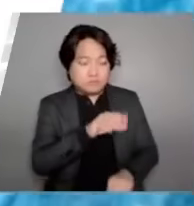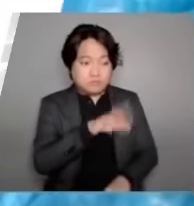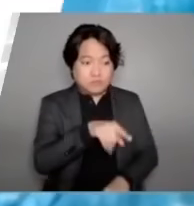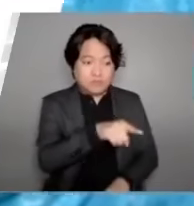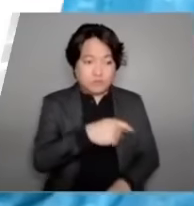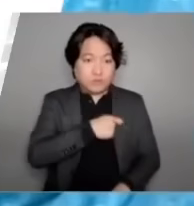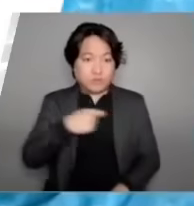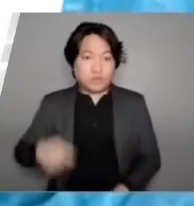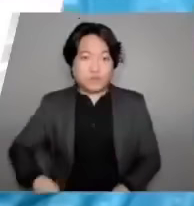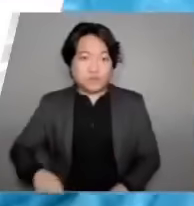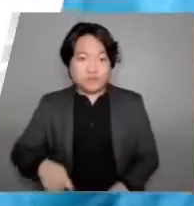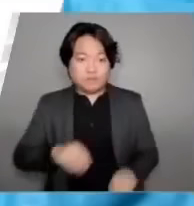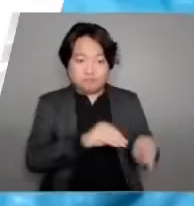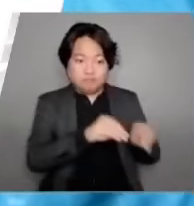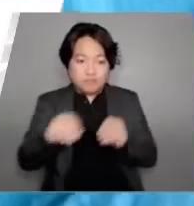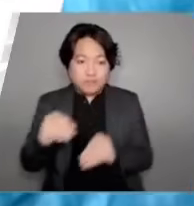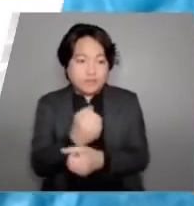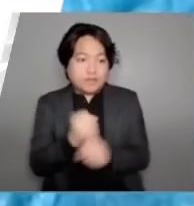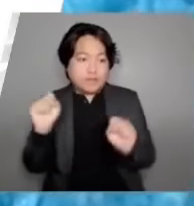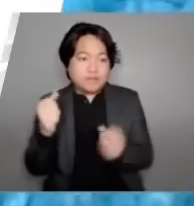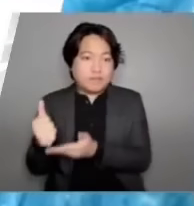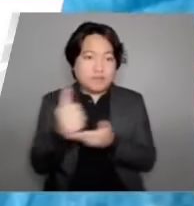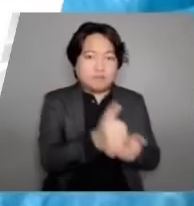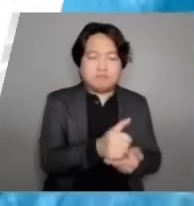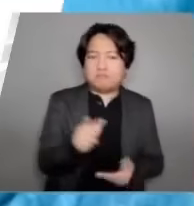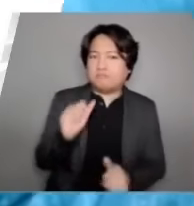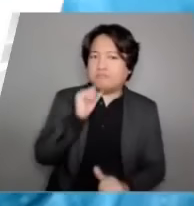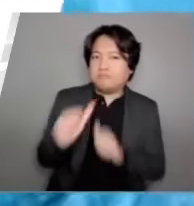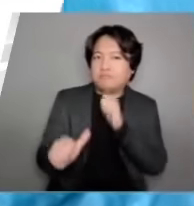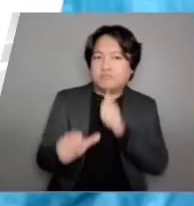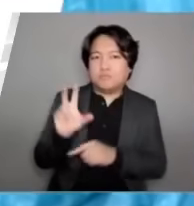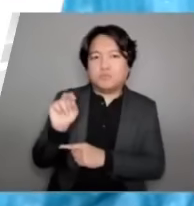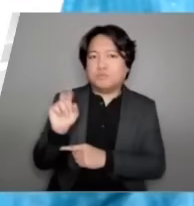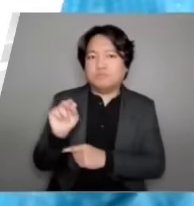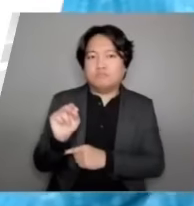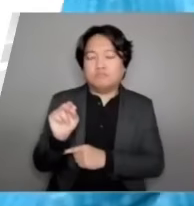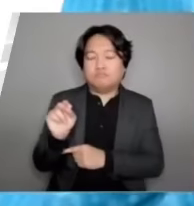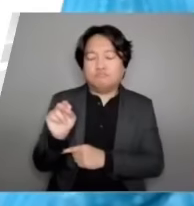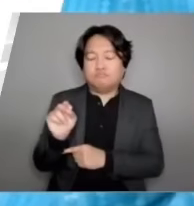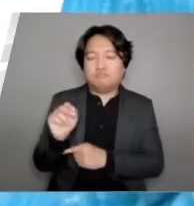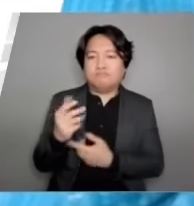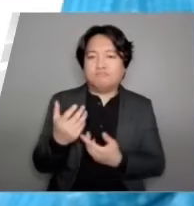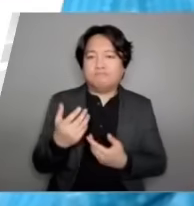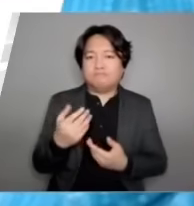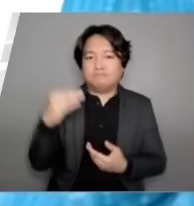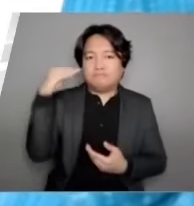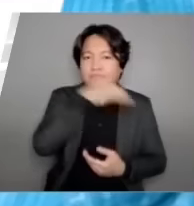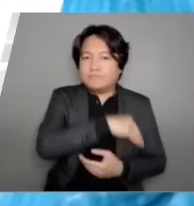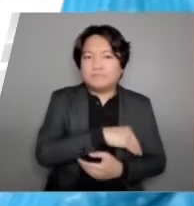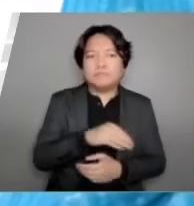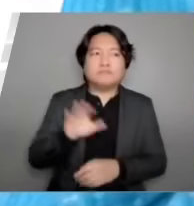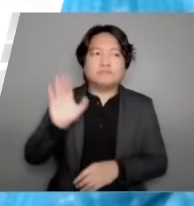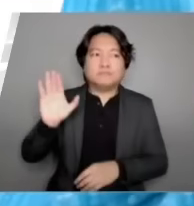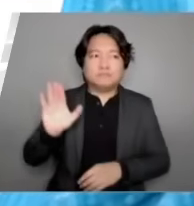na umapit sila sa amin na tutulong. Hindi naman. Yun talaga ang nagawa nila